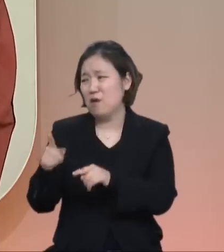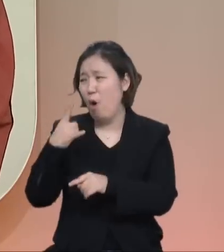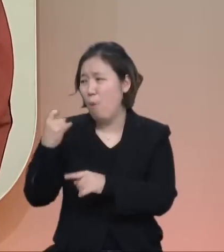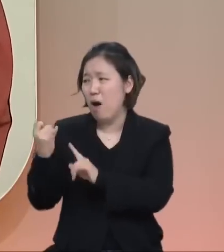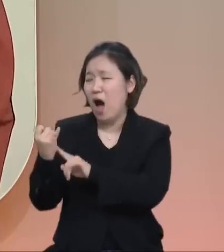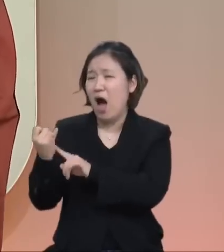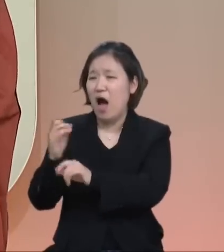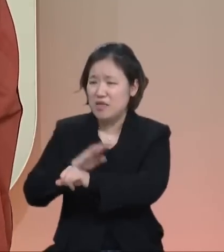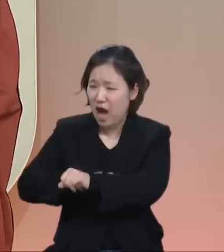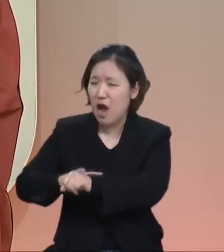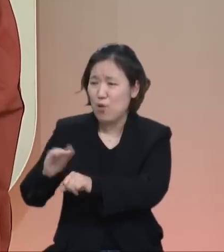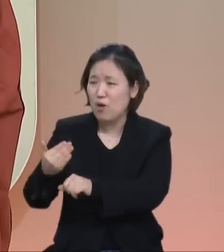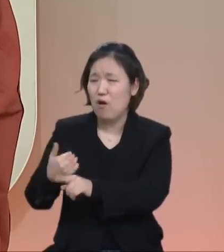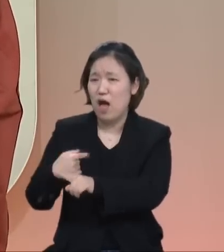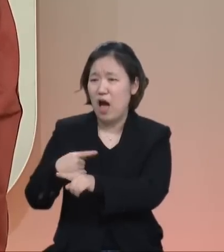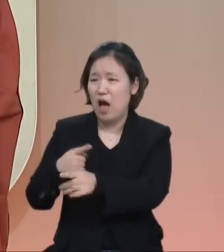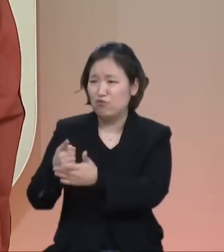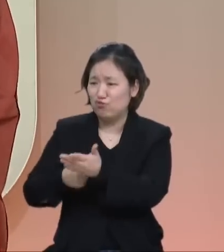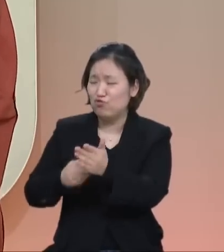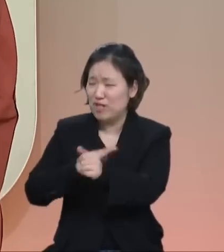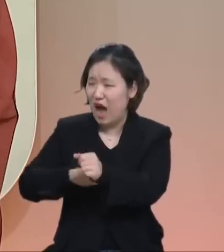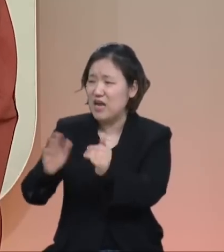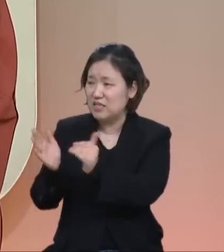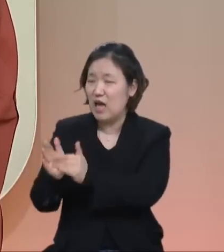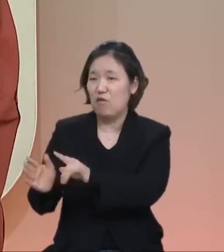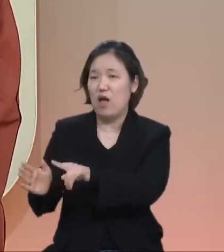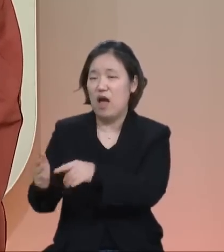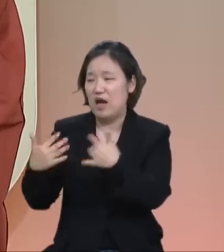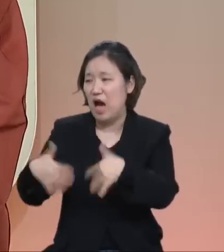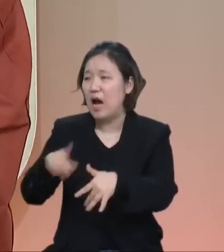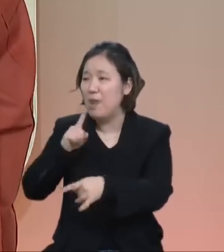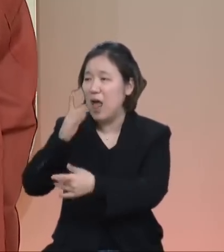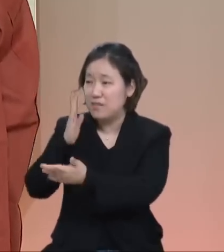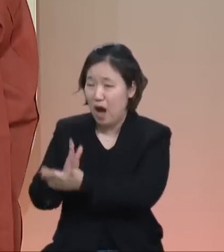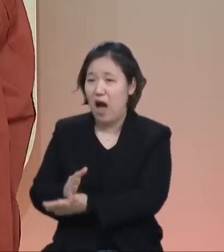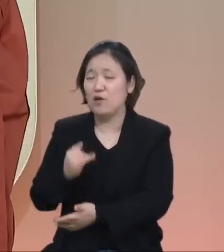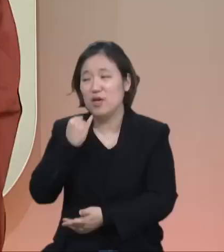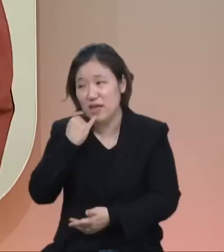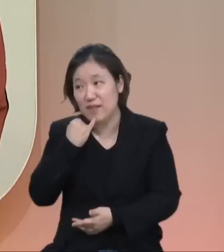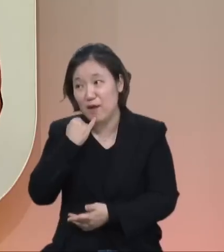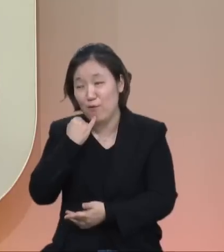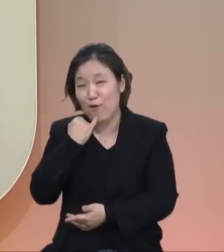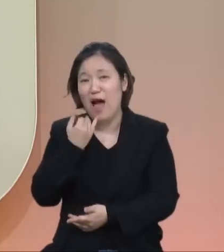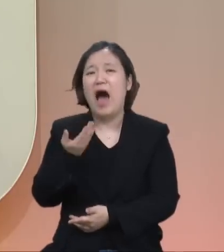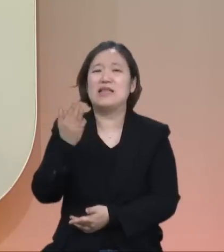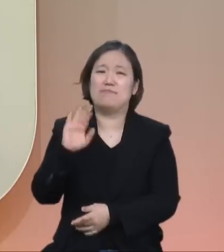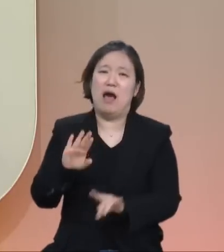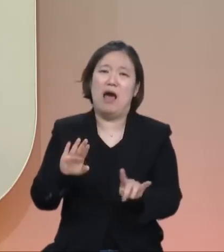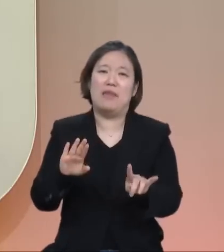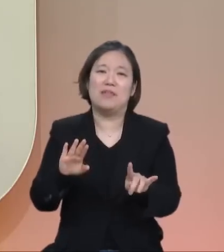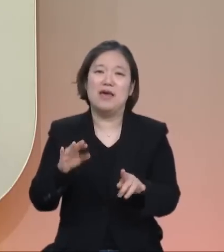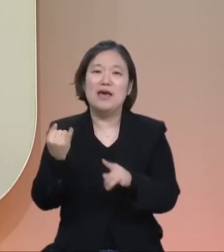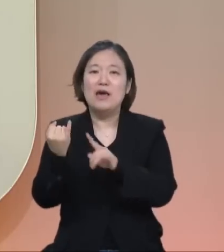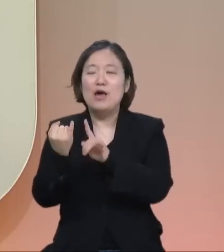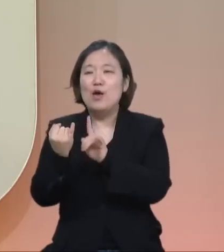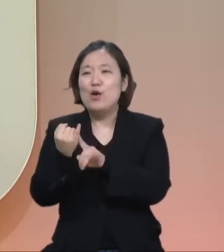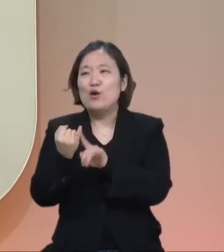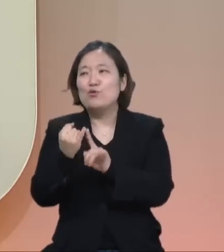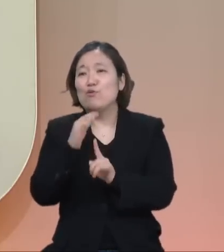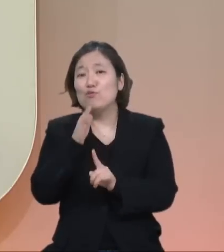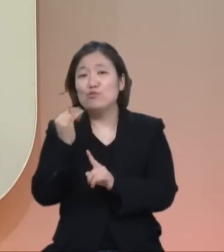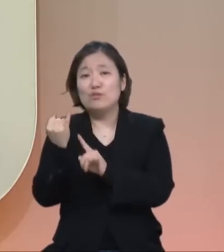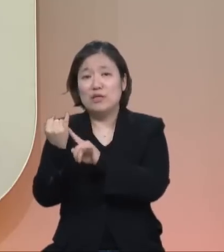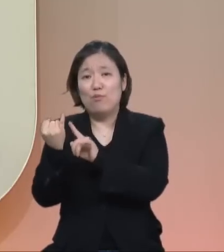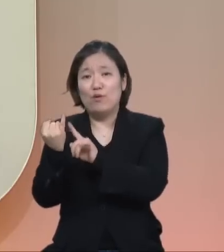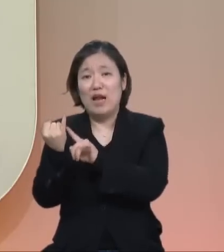다 잘 될 거야 왜 약한 소리 하세요 괜찮아요 이제 또 큰 수술을 앞둔 부모님